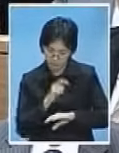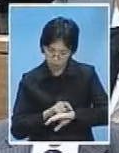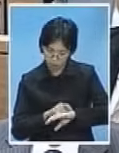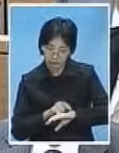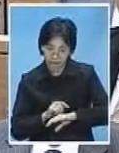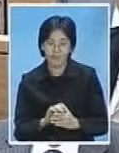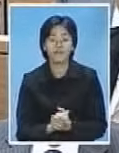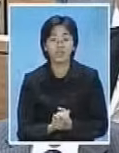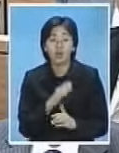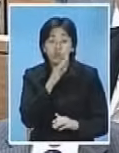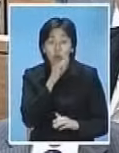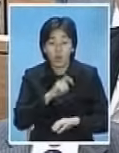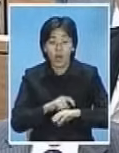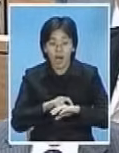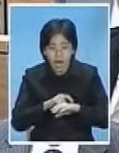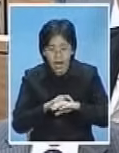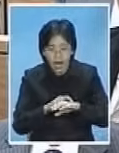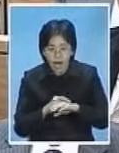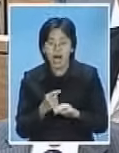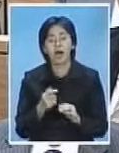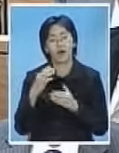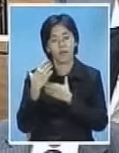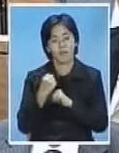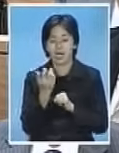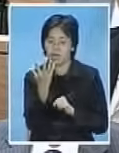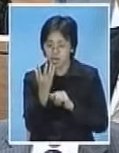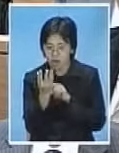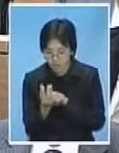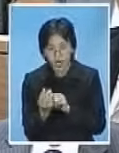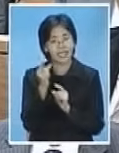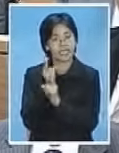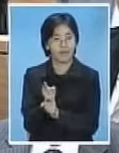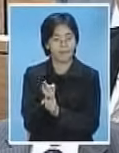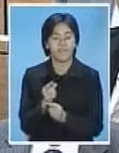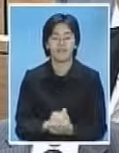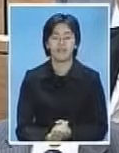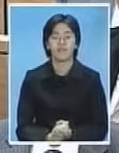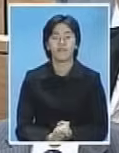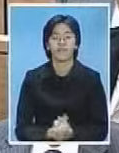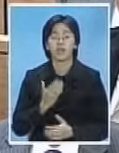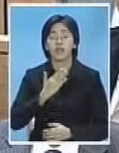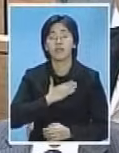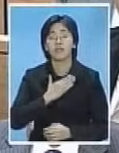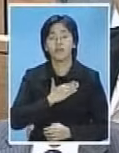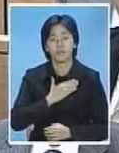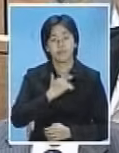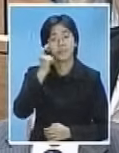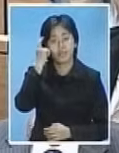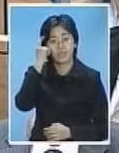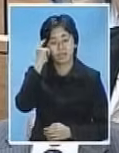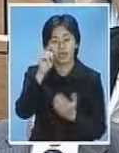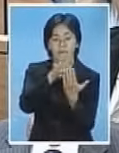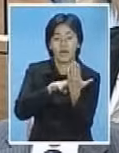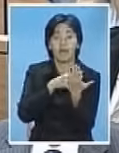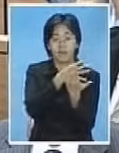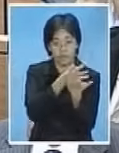ประธานก็หักเวลาไปในส่วนของพรรคประชาธิปัตย์ครับที่จริงแล้วครับผมคิดว่านโยบ